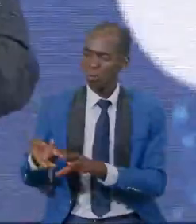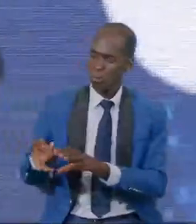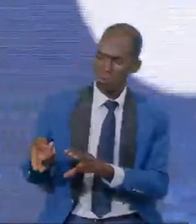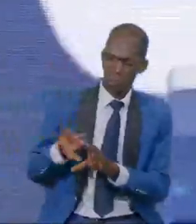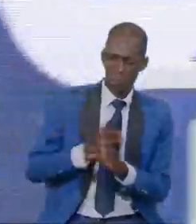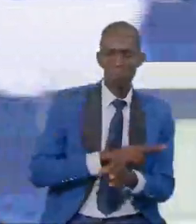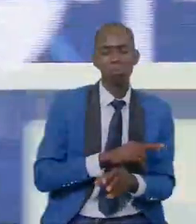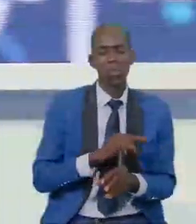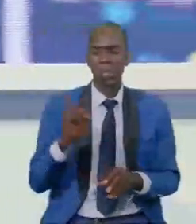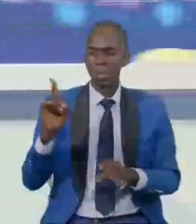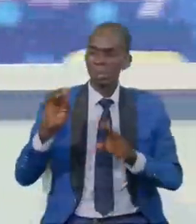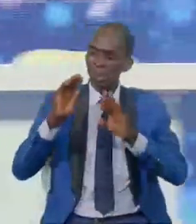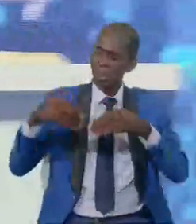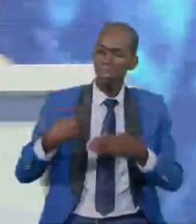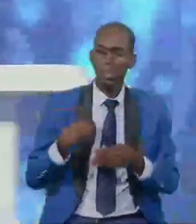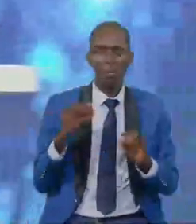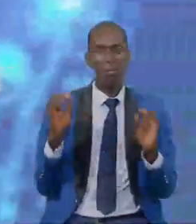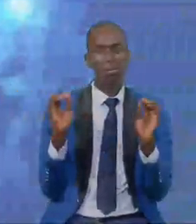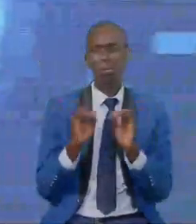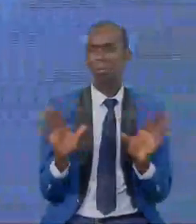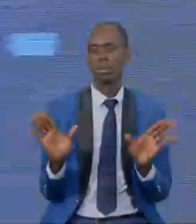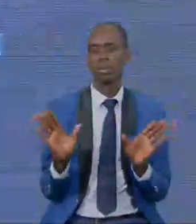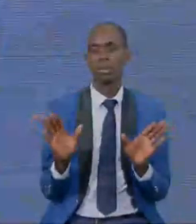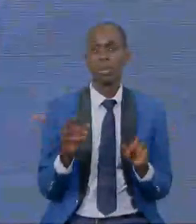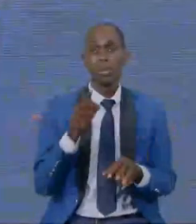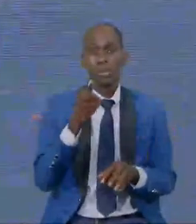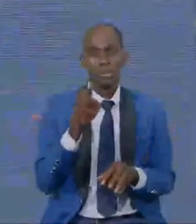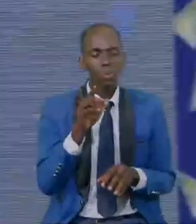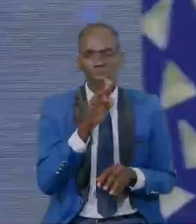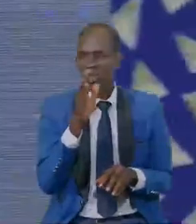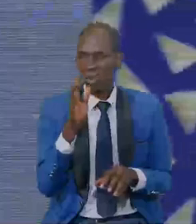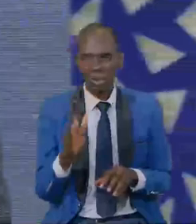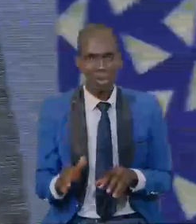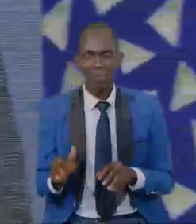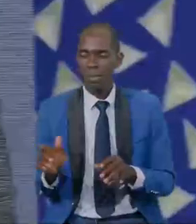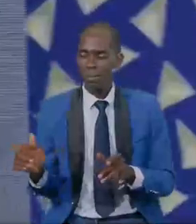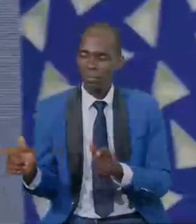je suis sorti du prince sans rien recevoir de lui.